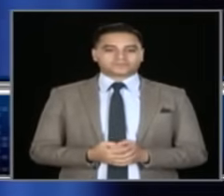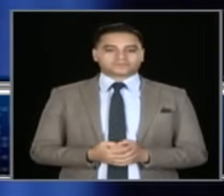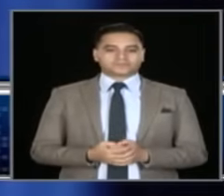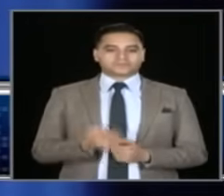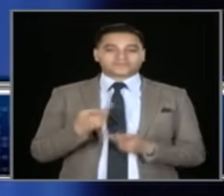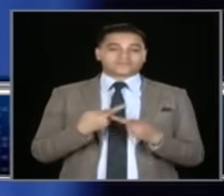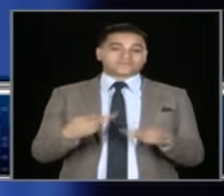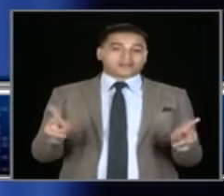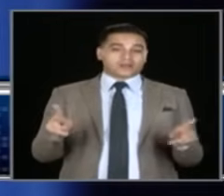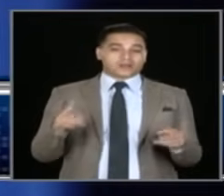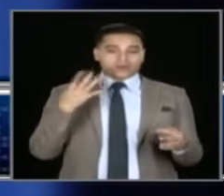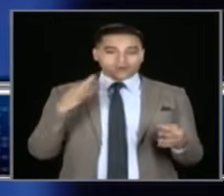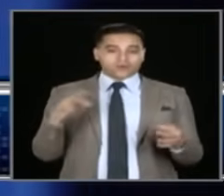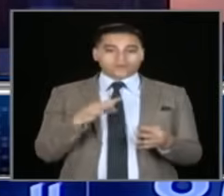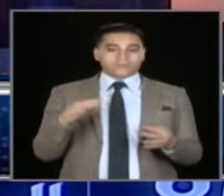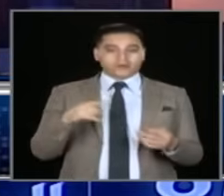تم افتتاحها سنة